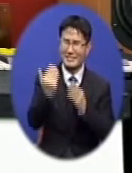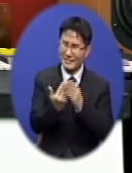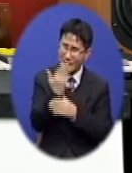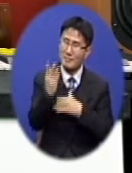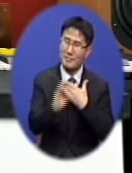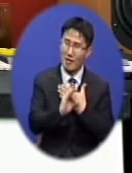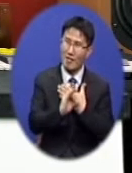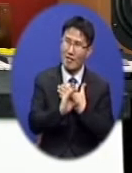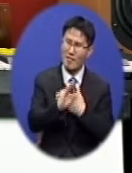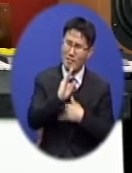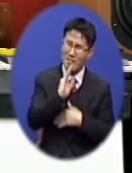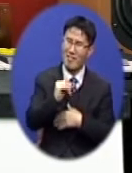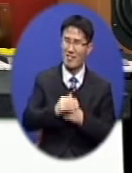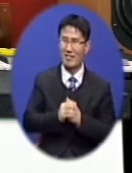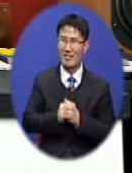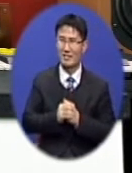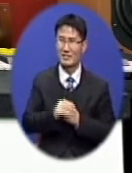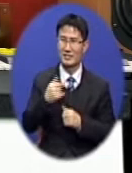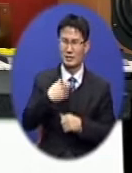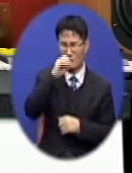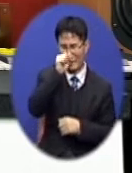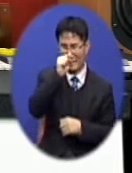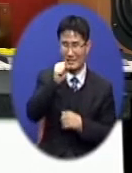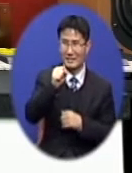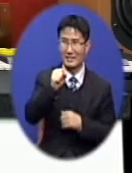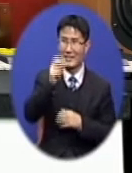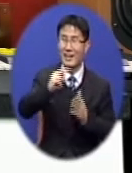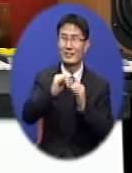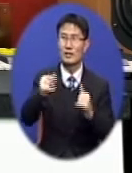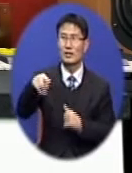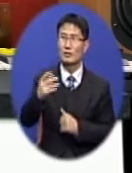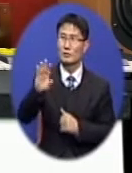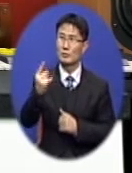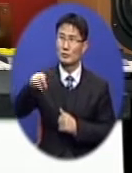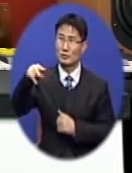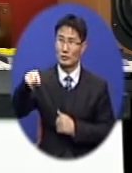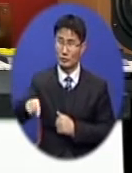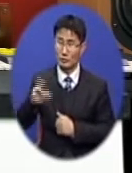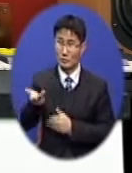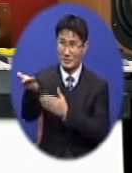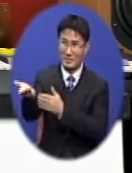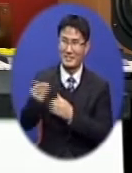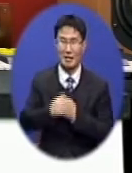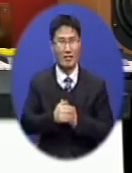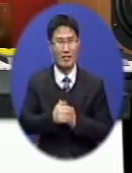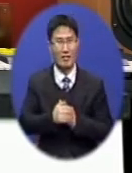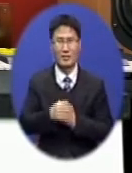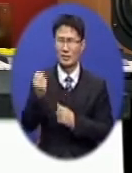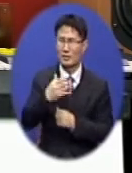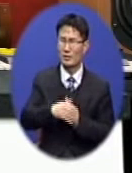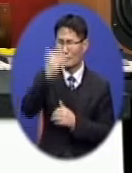정말, 저가 좋아하는 가수가 송봉수 네. 선생님이에요. 이야.